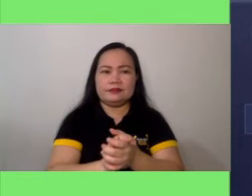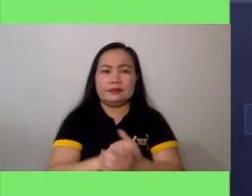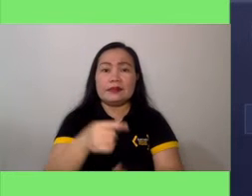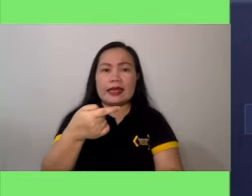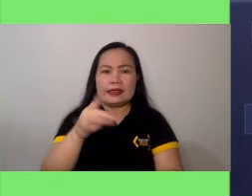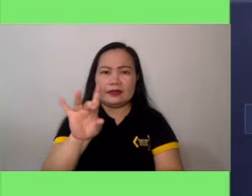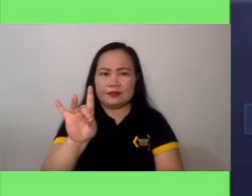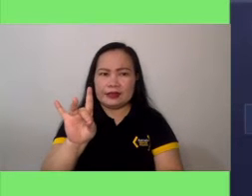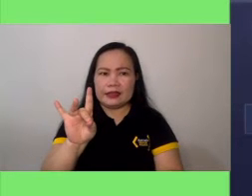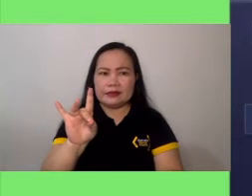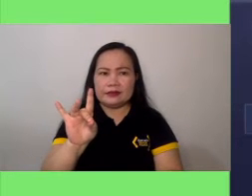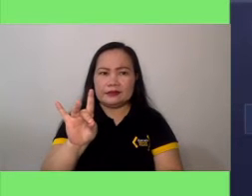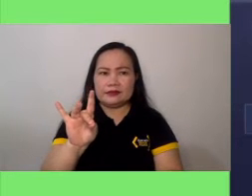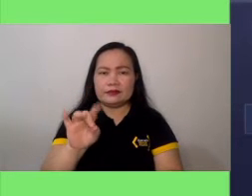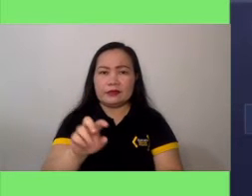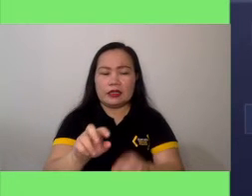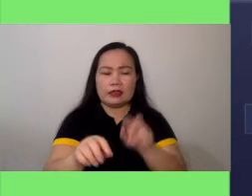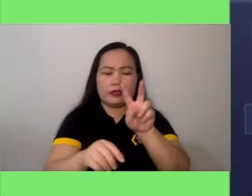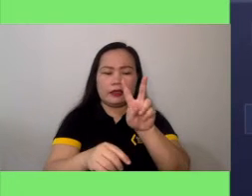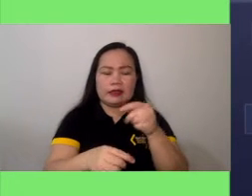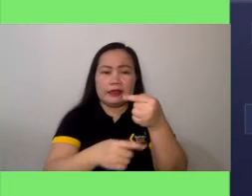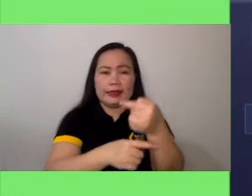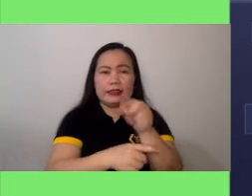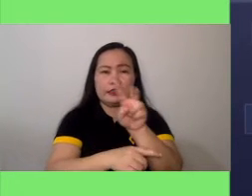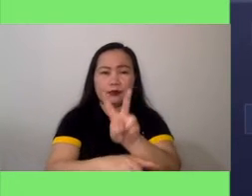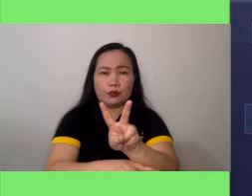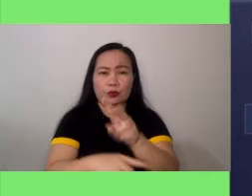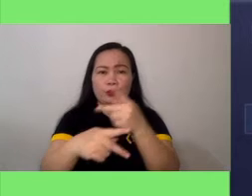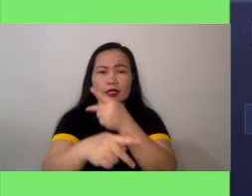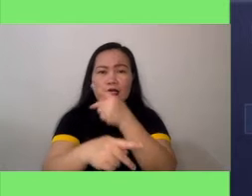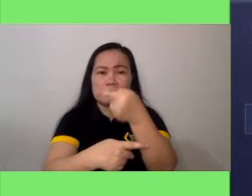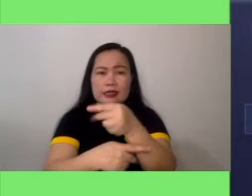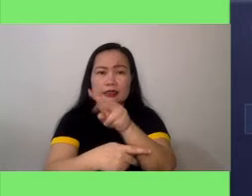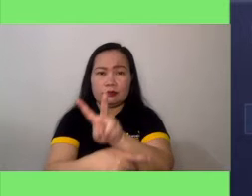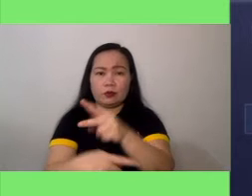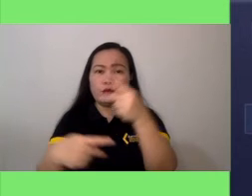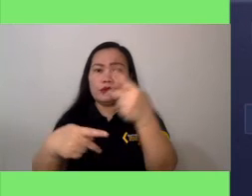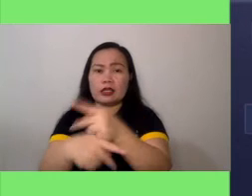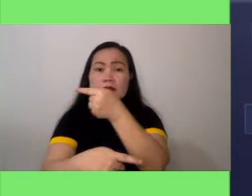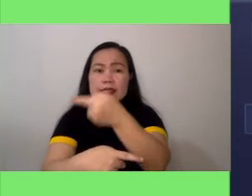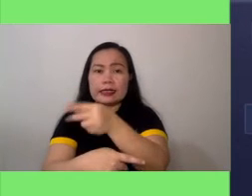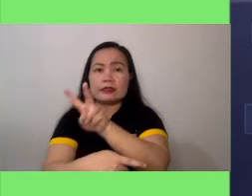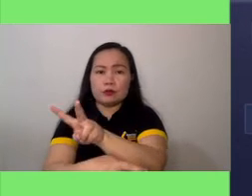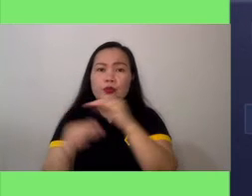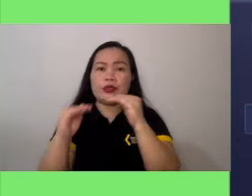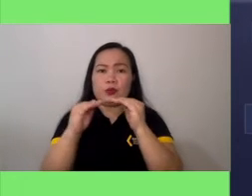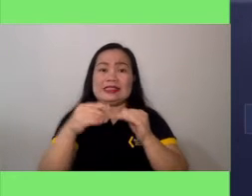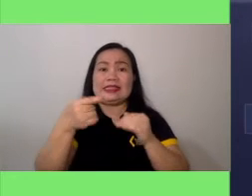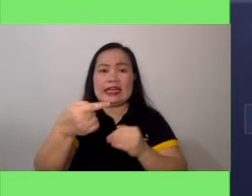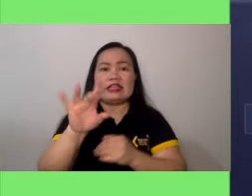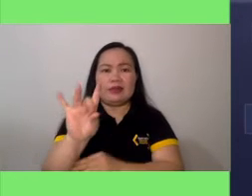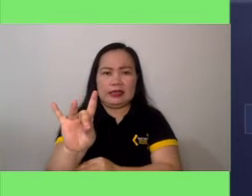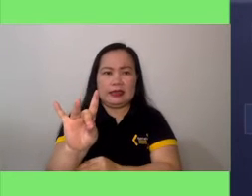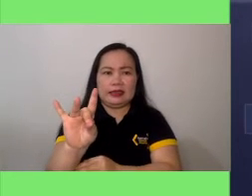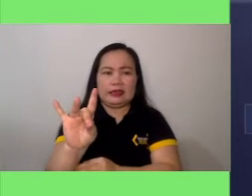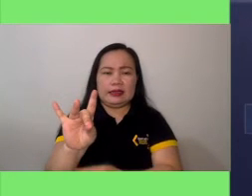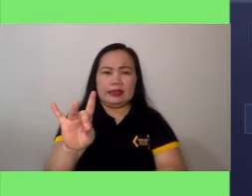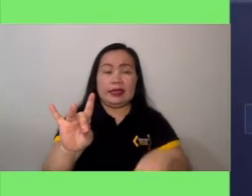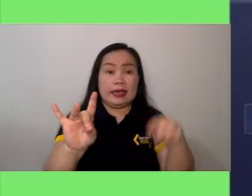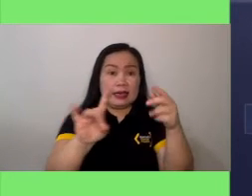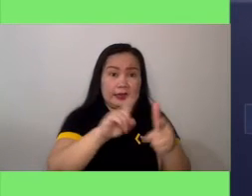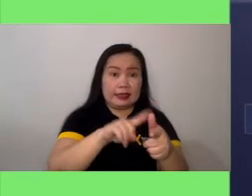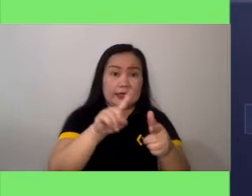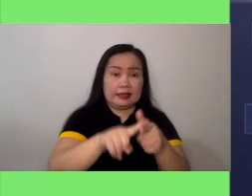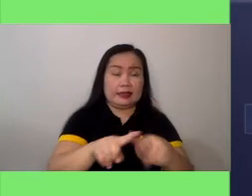negative 8. Okay? So, ibig sabihin, tatlong negative 2. So, mag-multiply kayo ng tatlong negative 2. Negative 8.